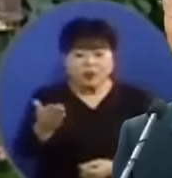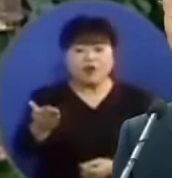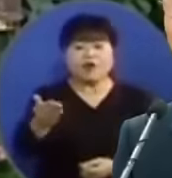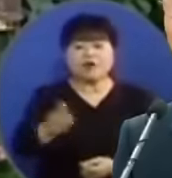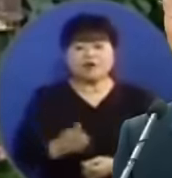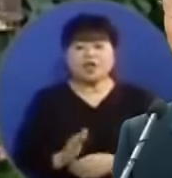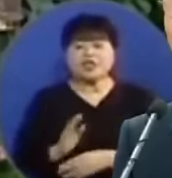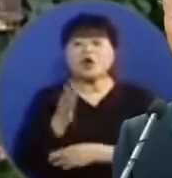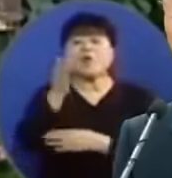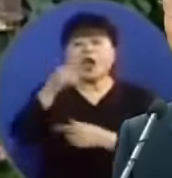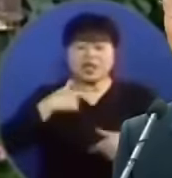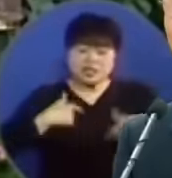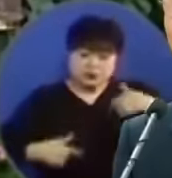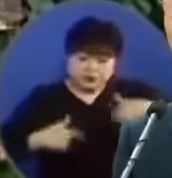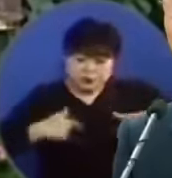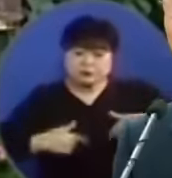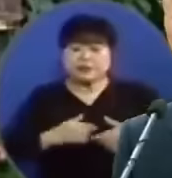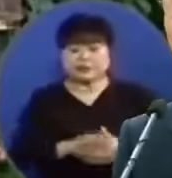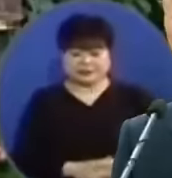우리의 영광이요 기쁨이니라.